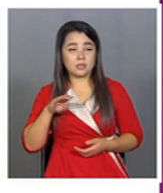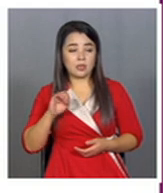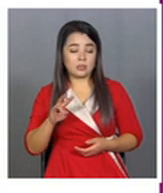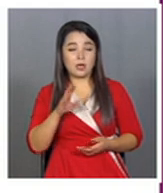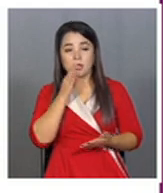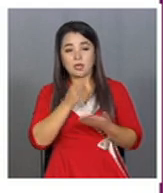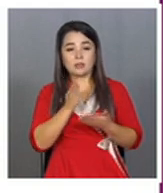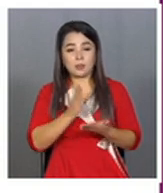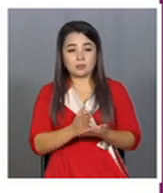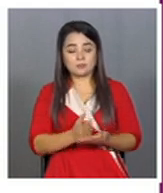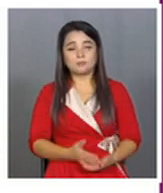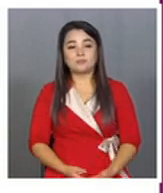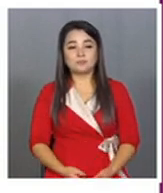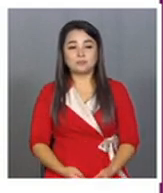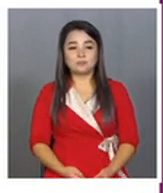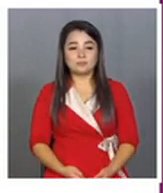отырмыз.